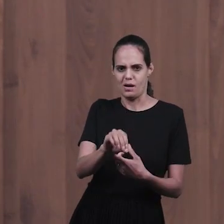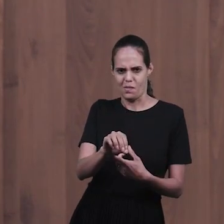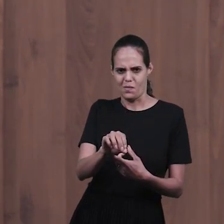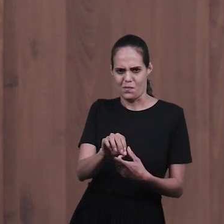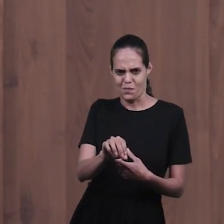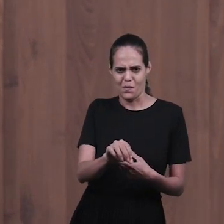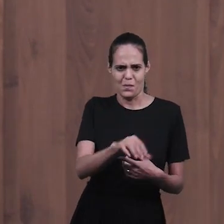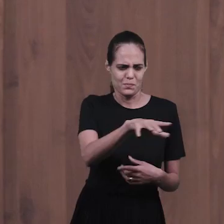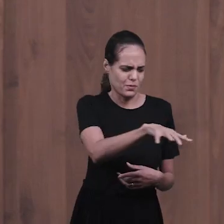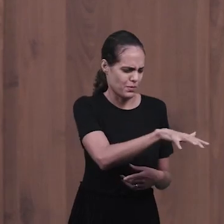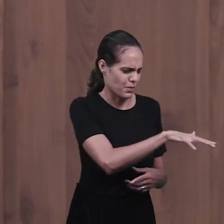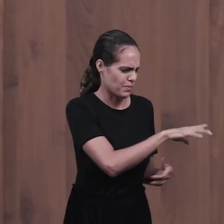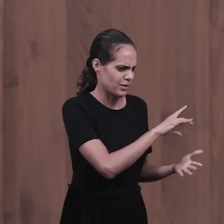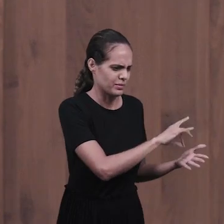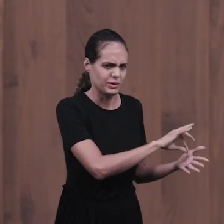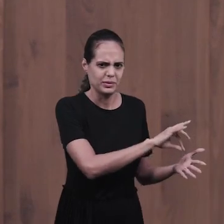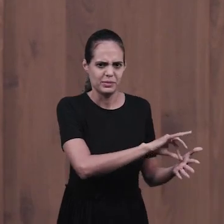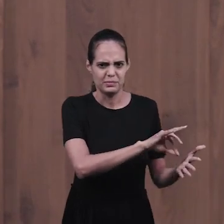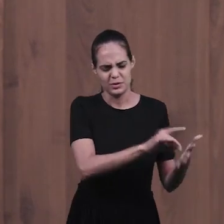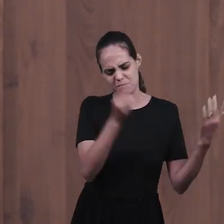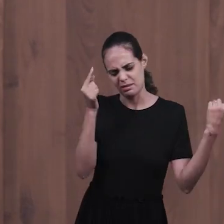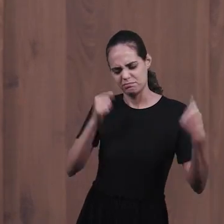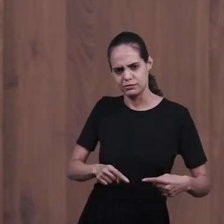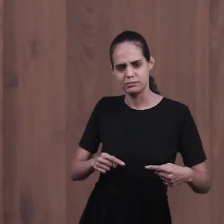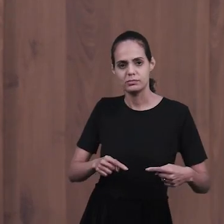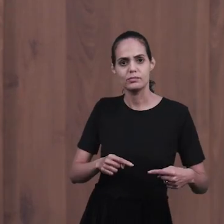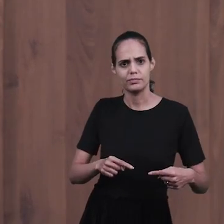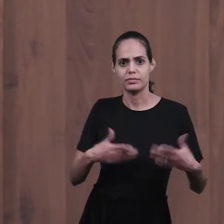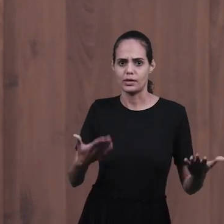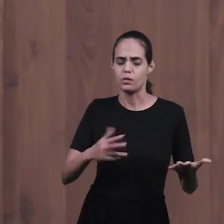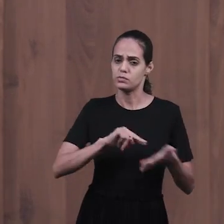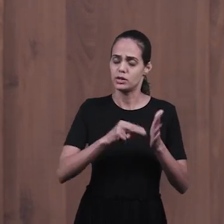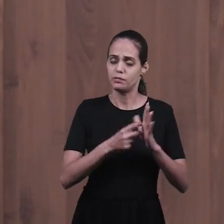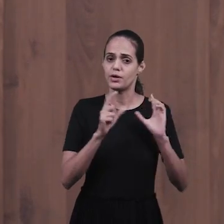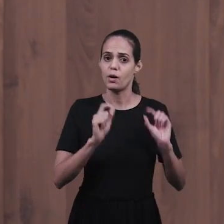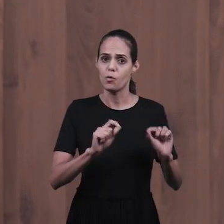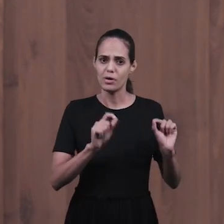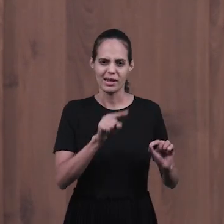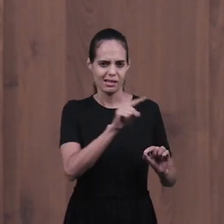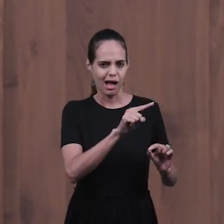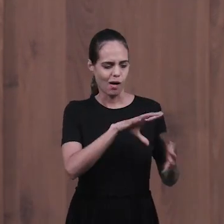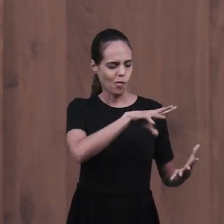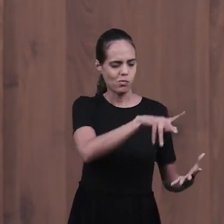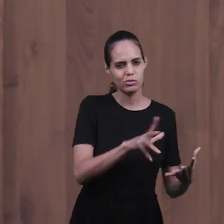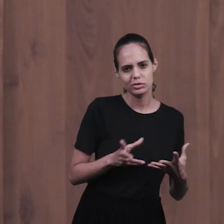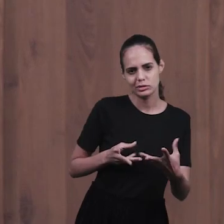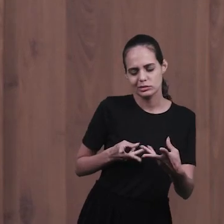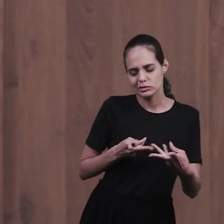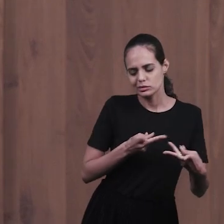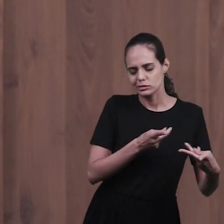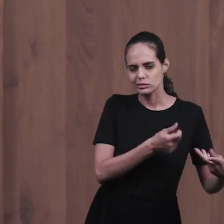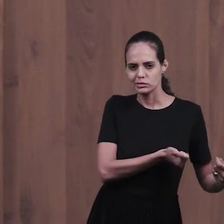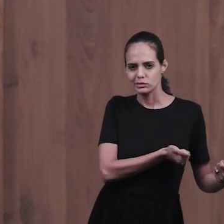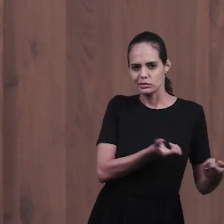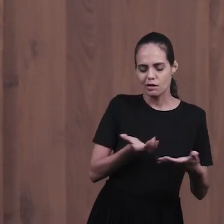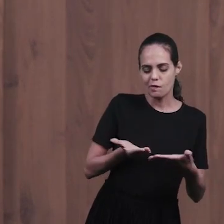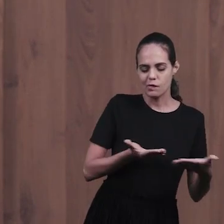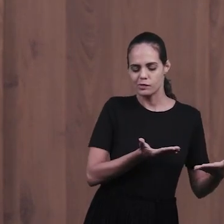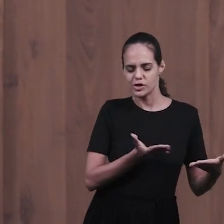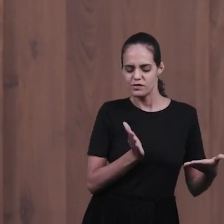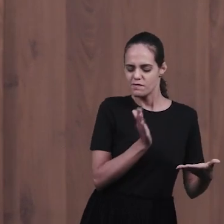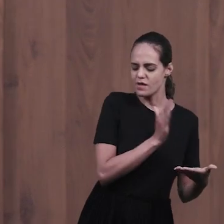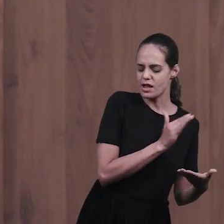adolescents. Ah, combien des invitations du monde, combien des offrandes pour regarder le monde, mais faites comme